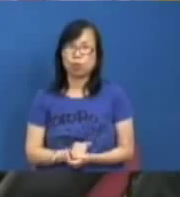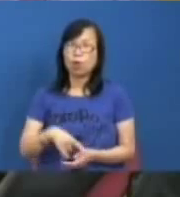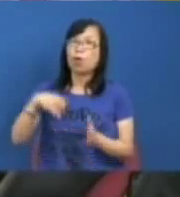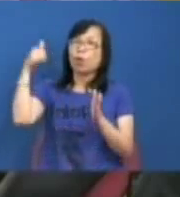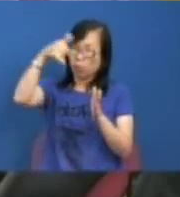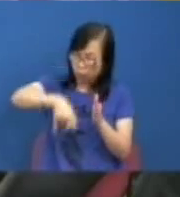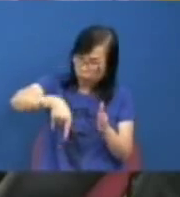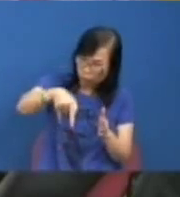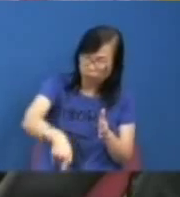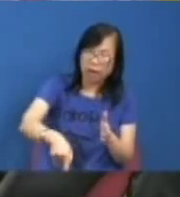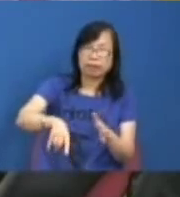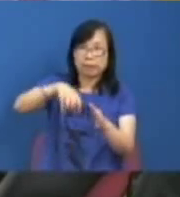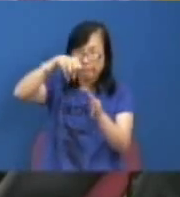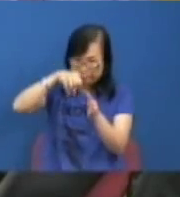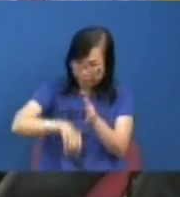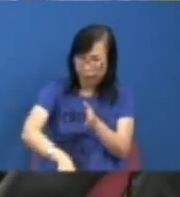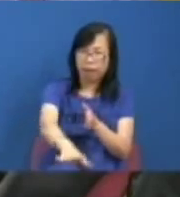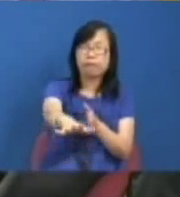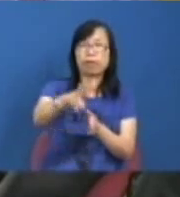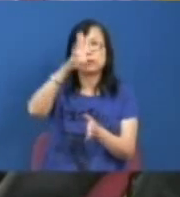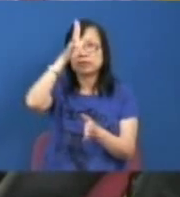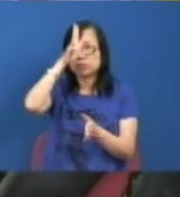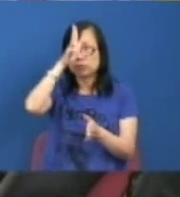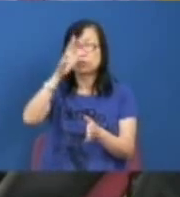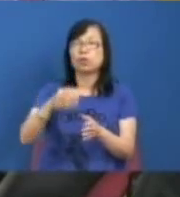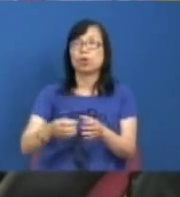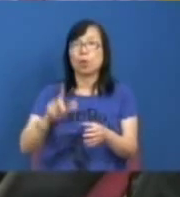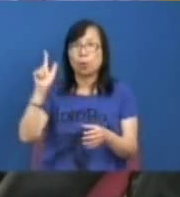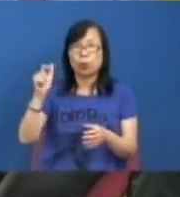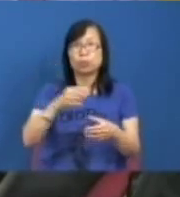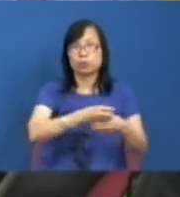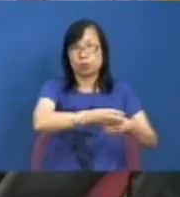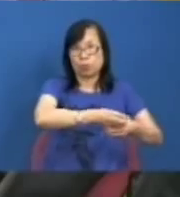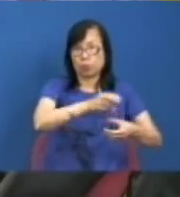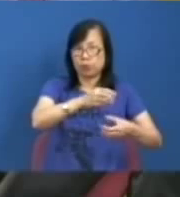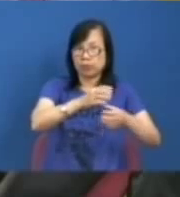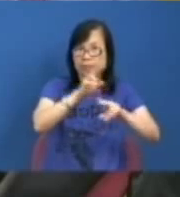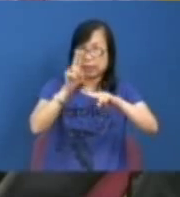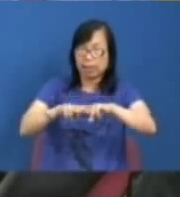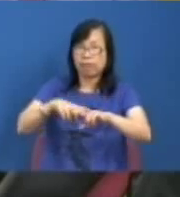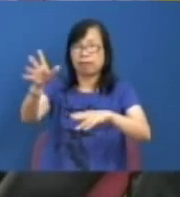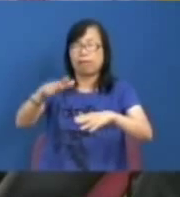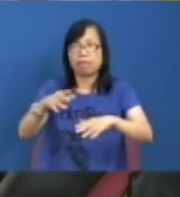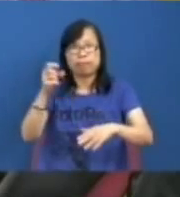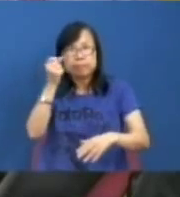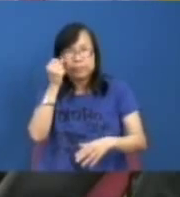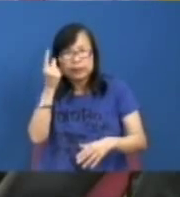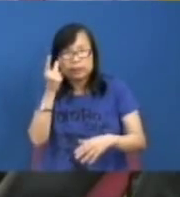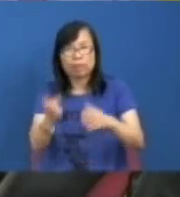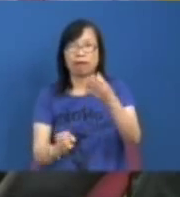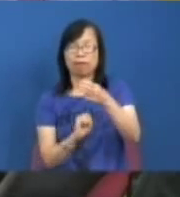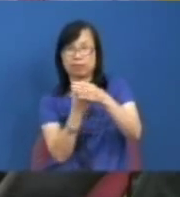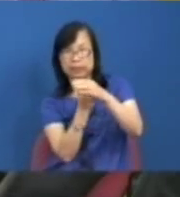去地下排放出去政府嗰個污水井度發覺塞，通常呢個發覺塞咧都